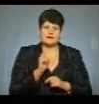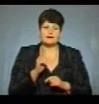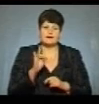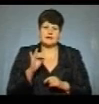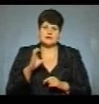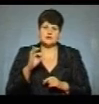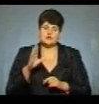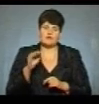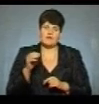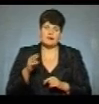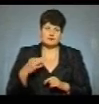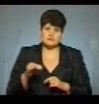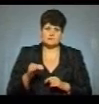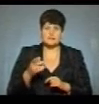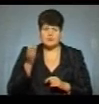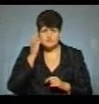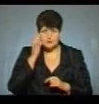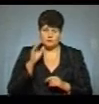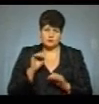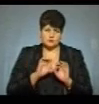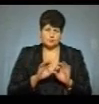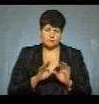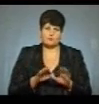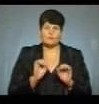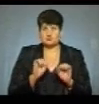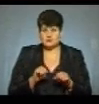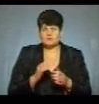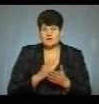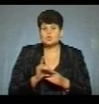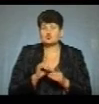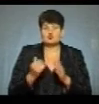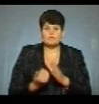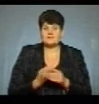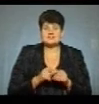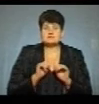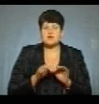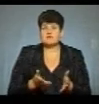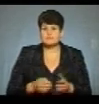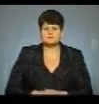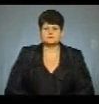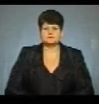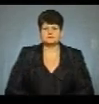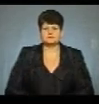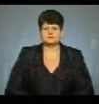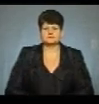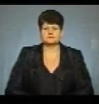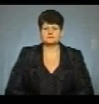на початку вересня. Давайте ми нагадаємо і потім прокоментуємо, можливо, є щось нове у цій справі.